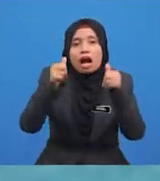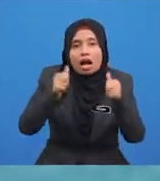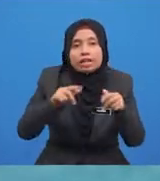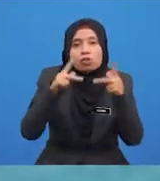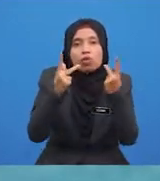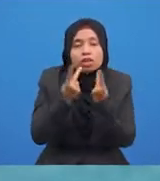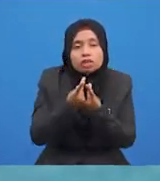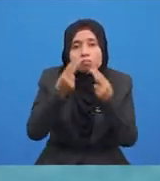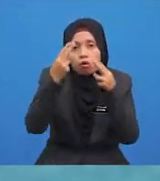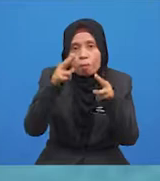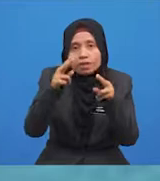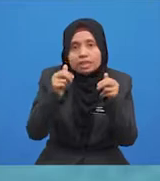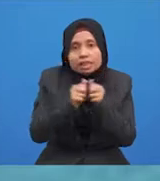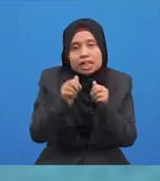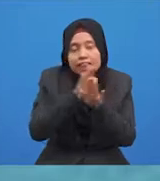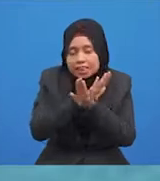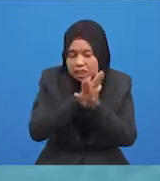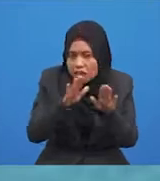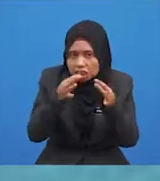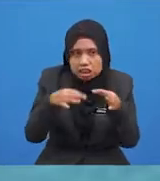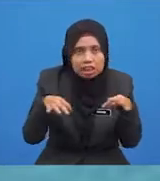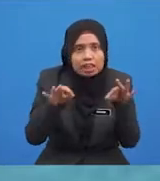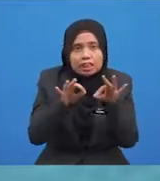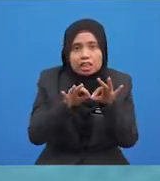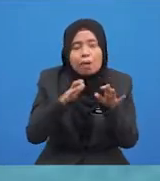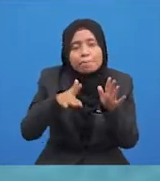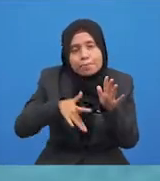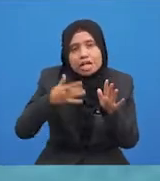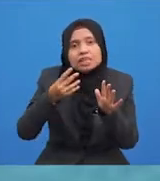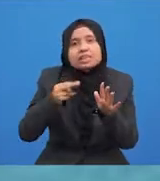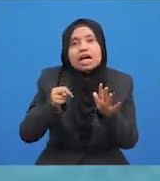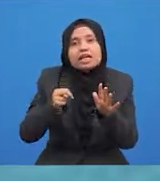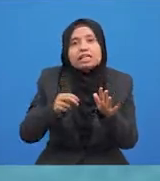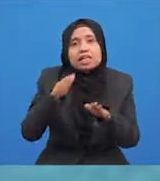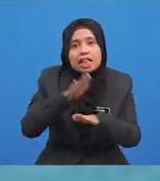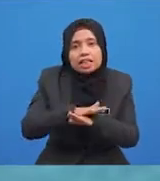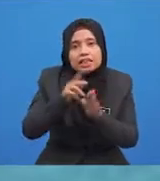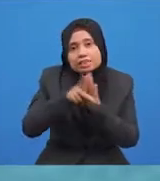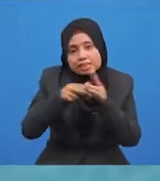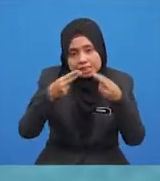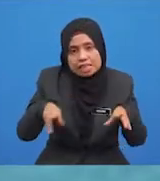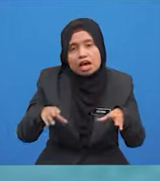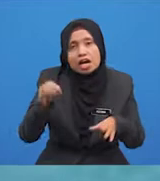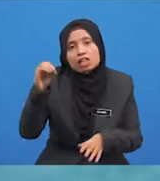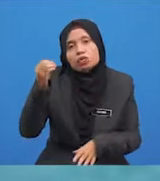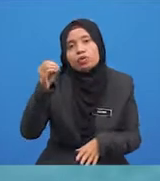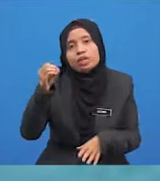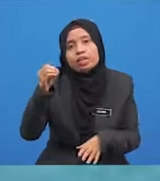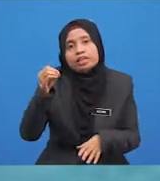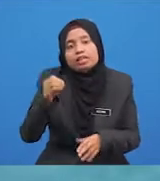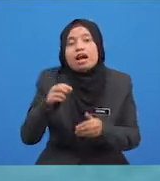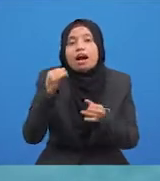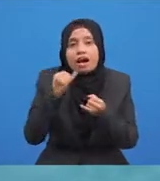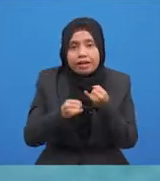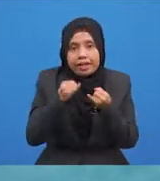keluarga menghormati ayah dengan tidak menyentuh perasaannya atas kehilangan Oren.